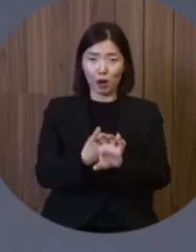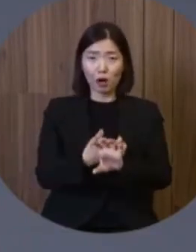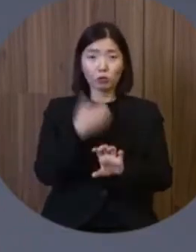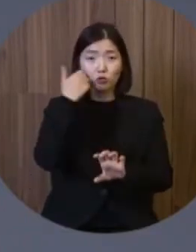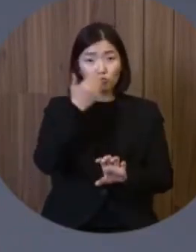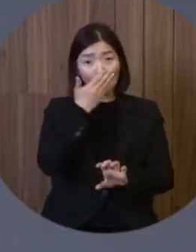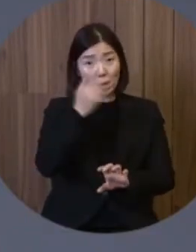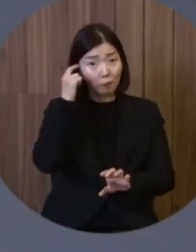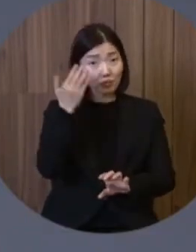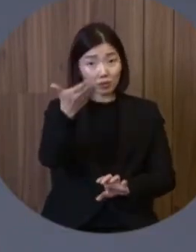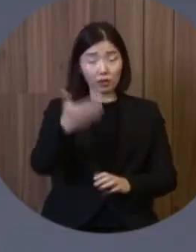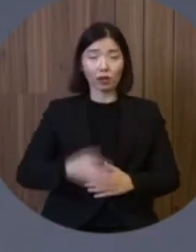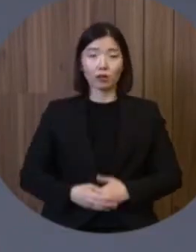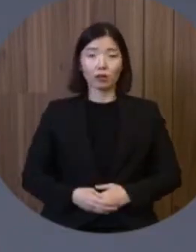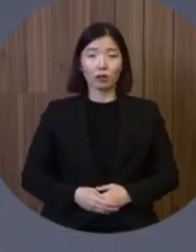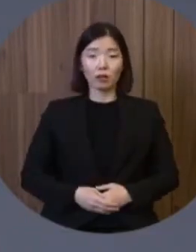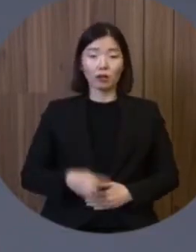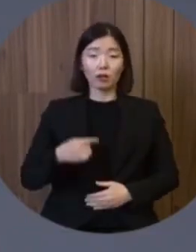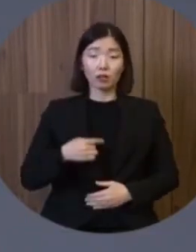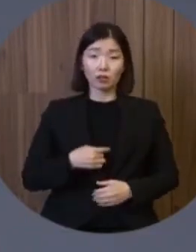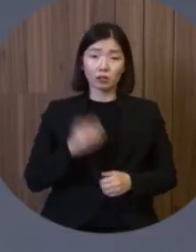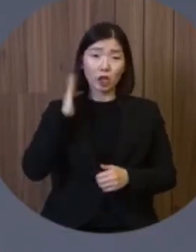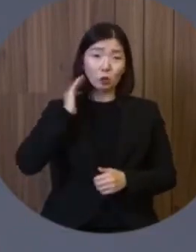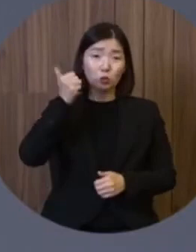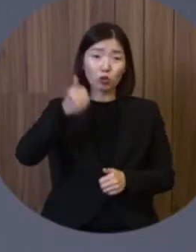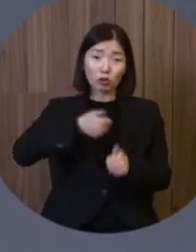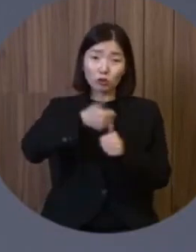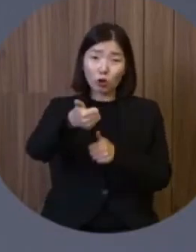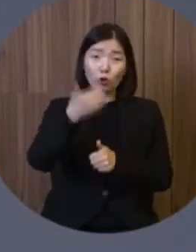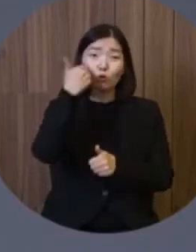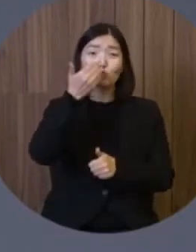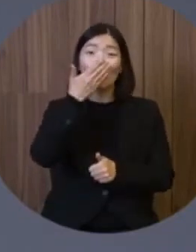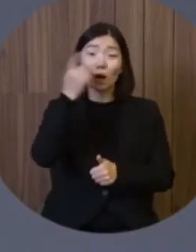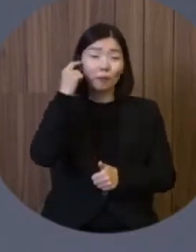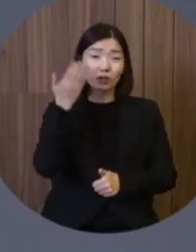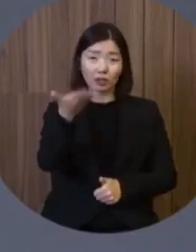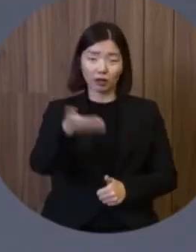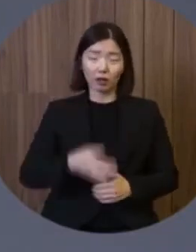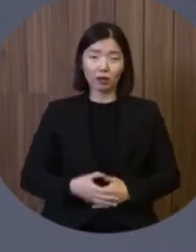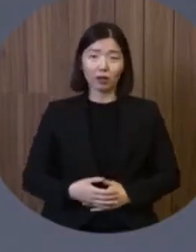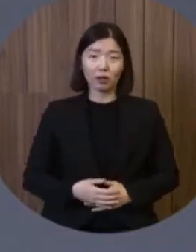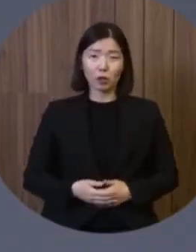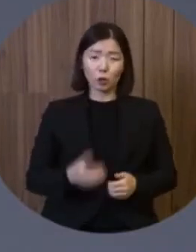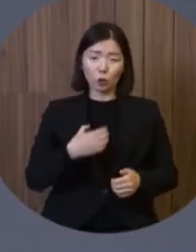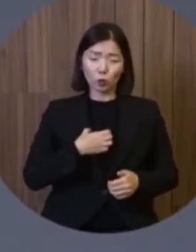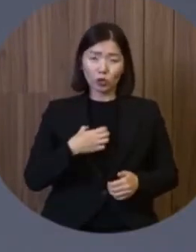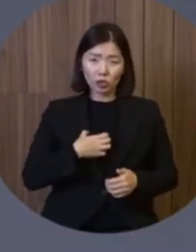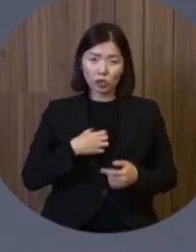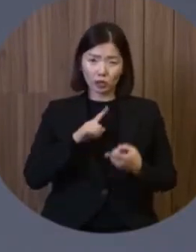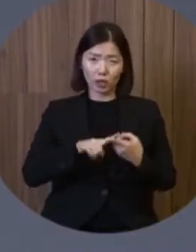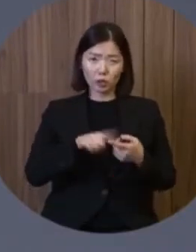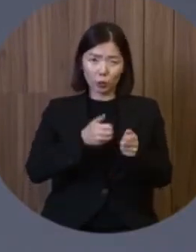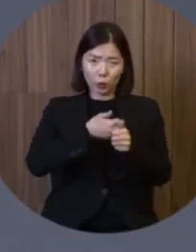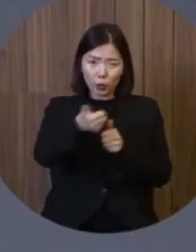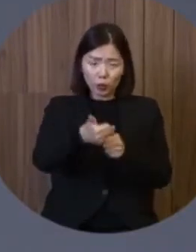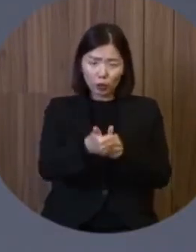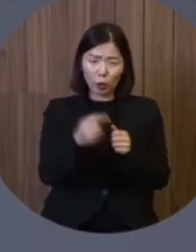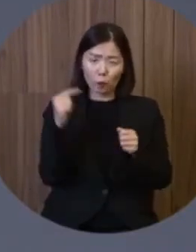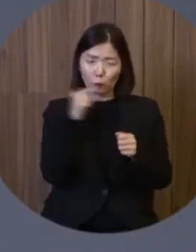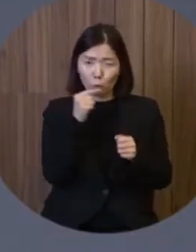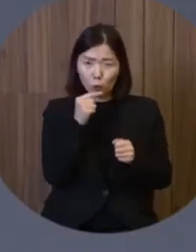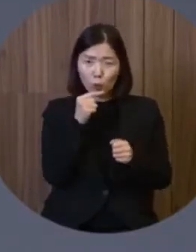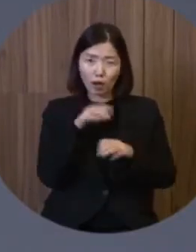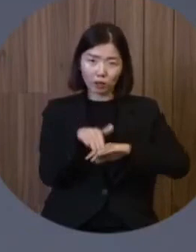누가 할 수 있습니까? 대선 승리 누가 할 수 있습니까? 위기를 돌파하는 치밀한